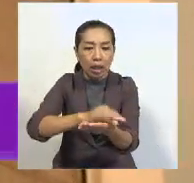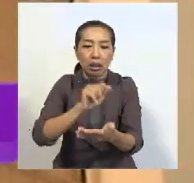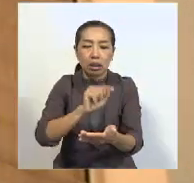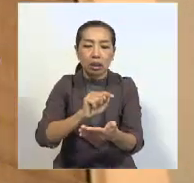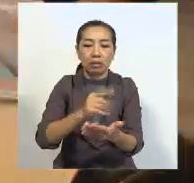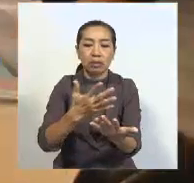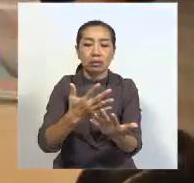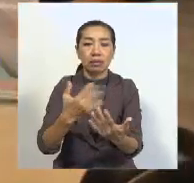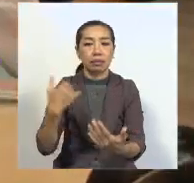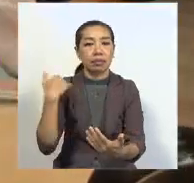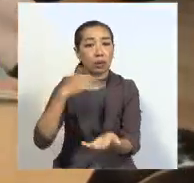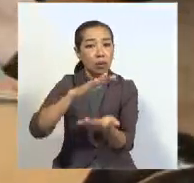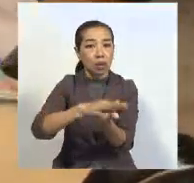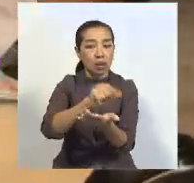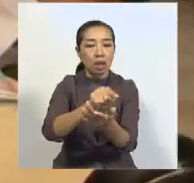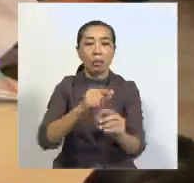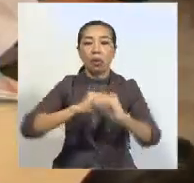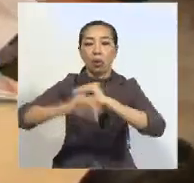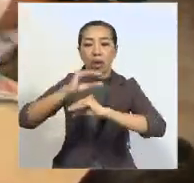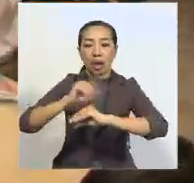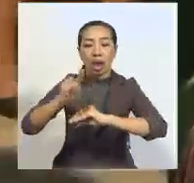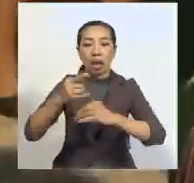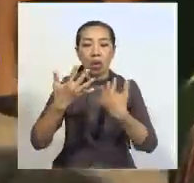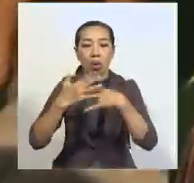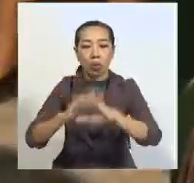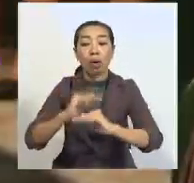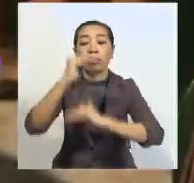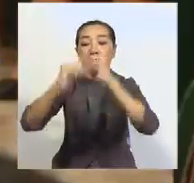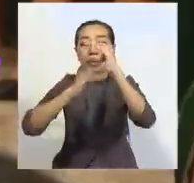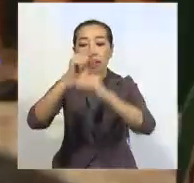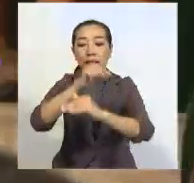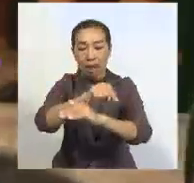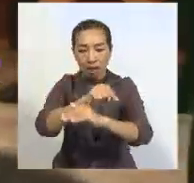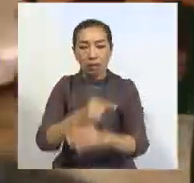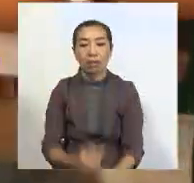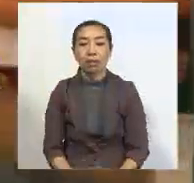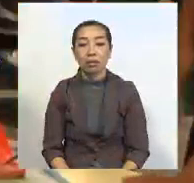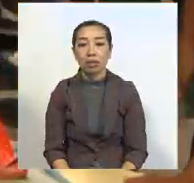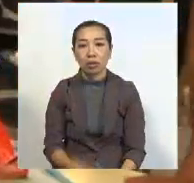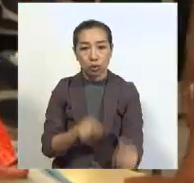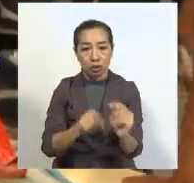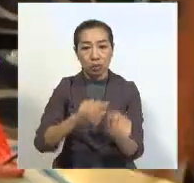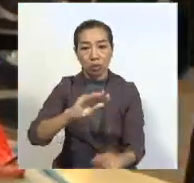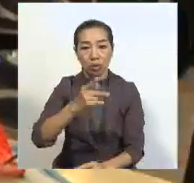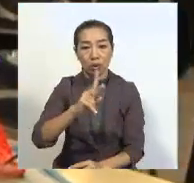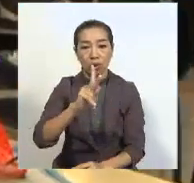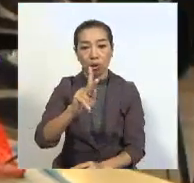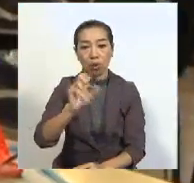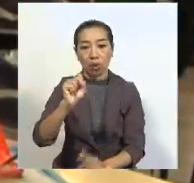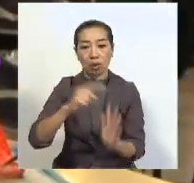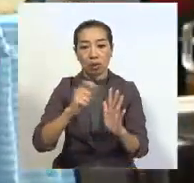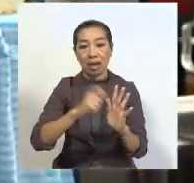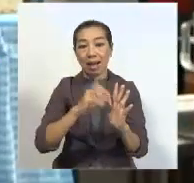มิตรผลอุปถัมภ์นะคะซึ่งอยู่ในโครงการโรงเรียนร่วมพัฒนาหรือว่า Partnership School ที่ตำบลโคกสะอาดอำเภอภูเ